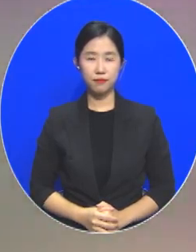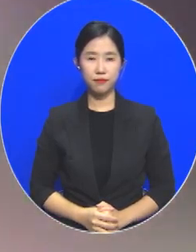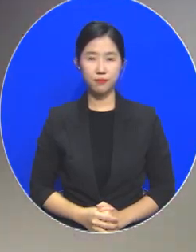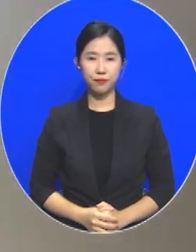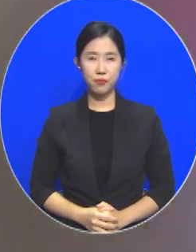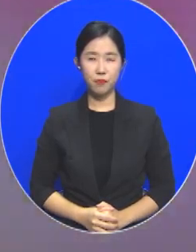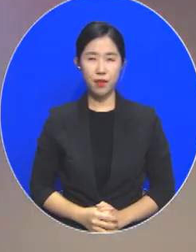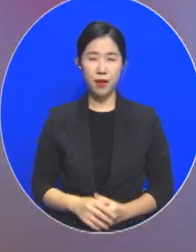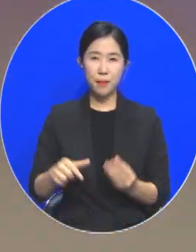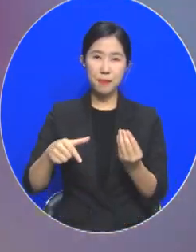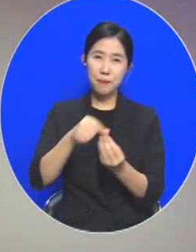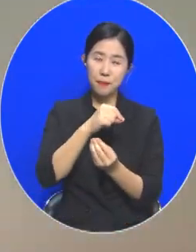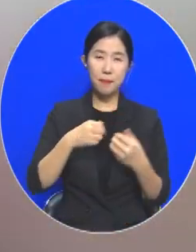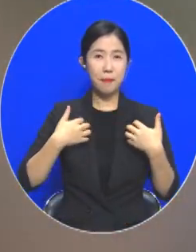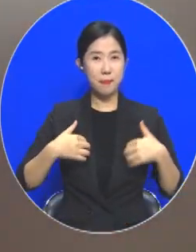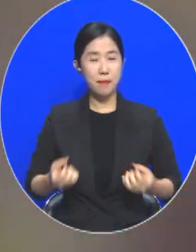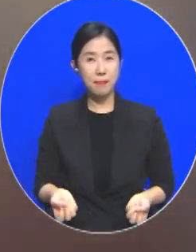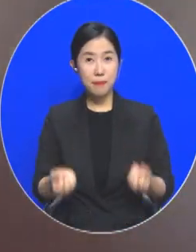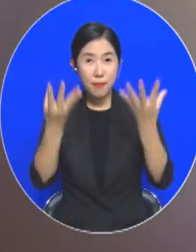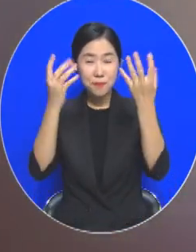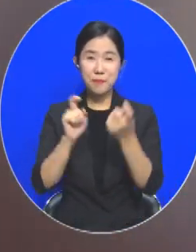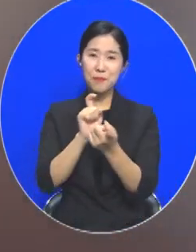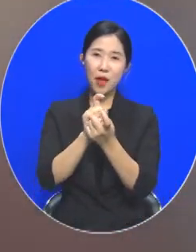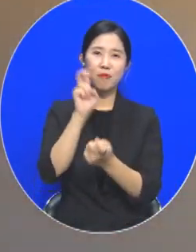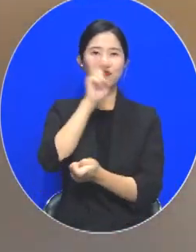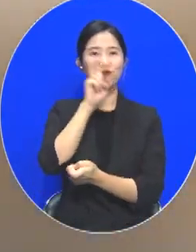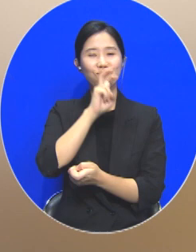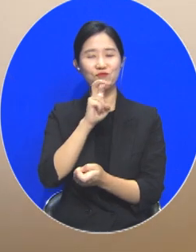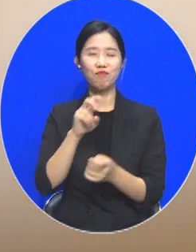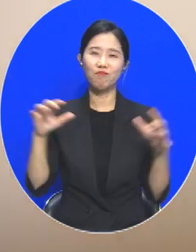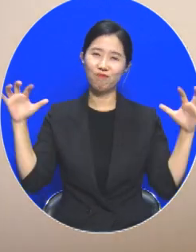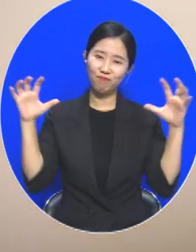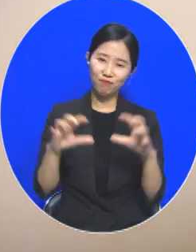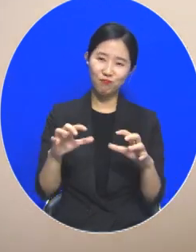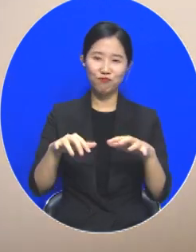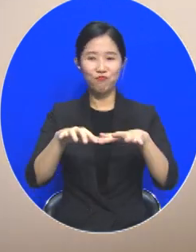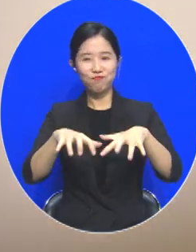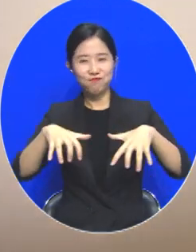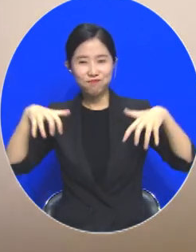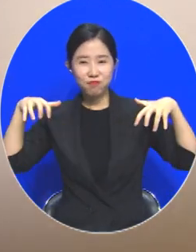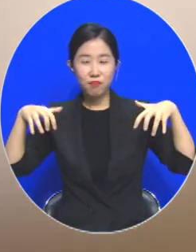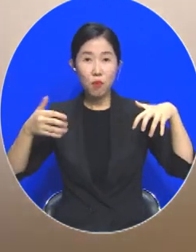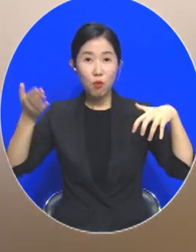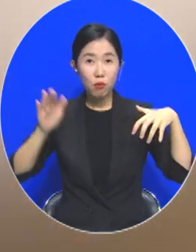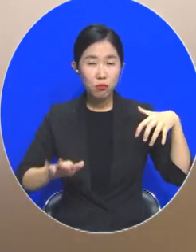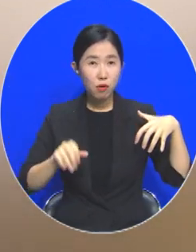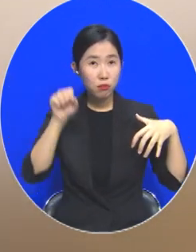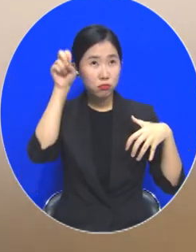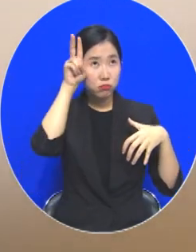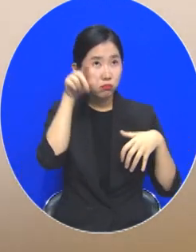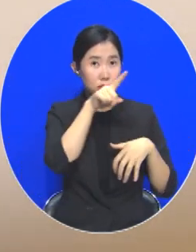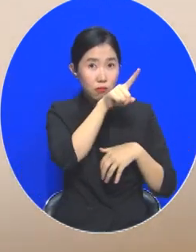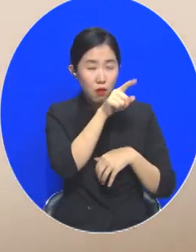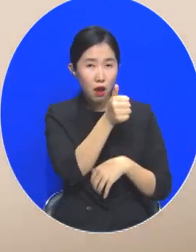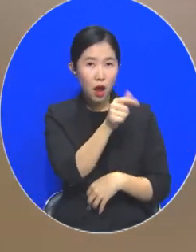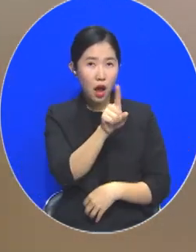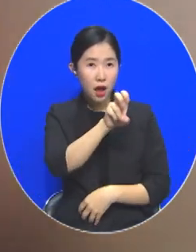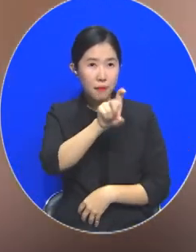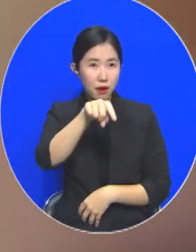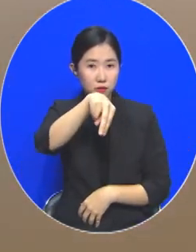유대교 명절을 맞아 열린 음악 축제. 음악에 맞춰 춤을 추는 사람들 뒤로 하마스 무장대원들이 낙하산을 타고 하늘에서